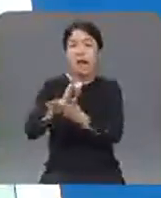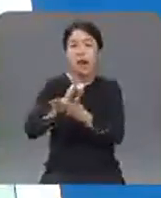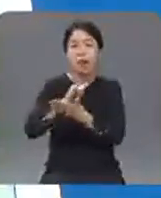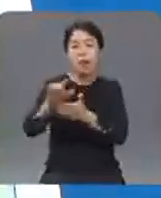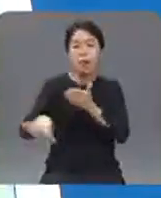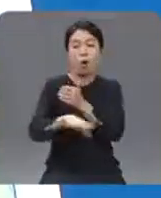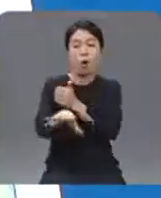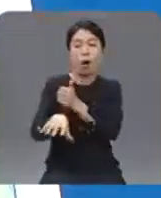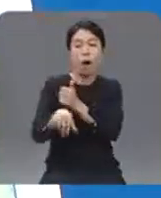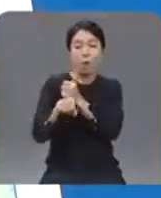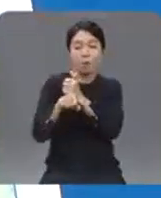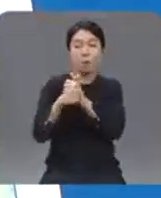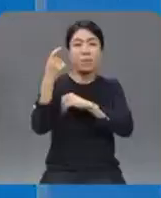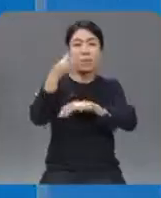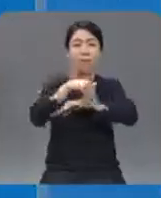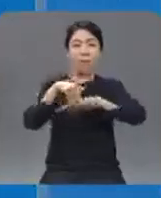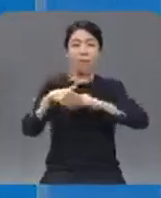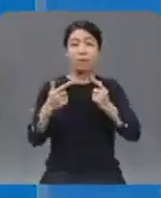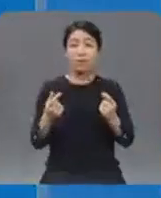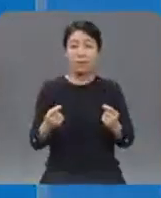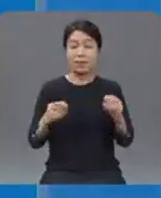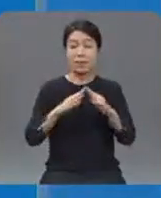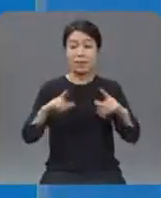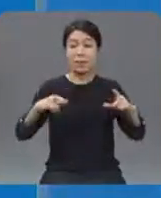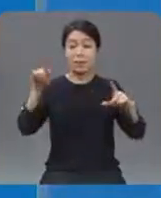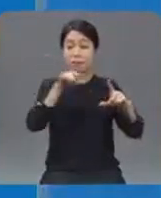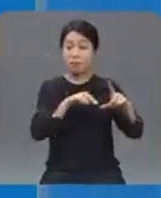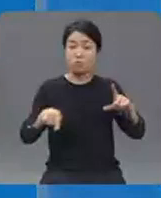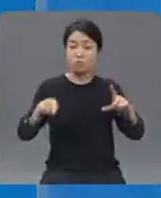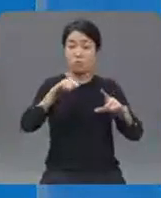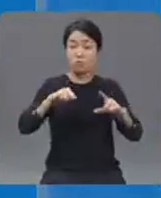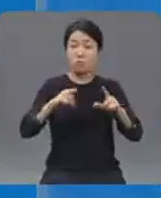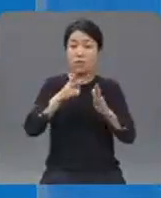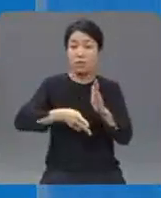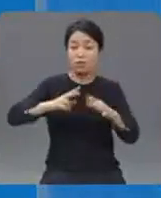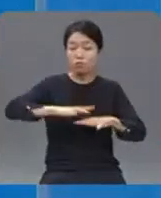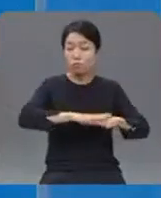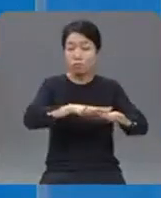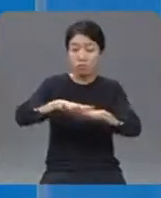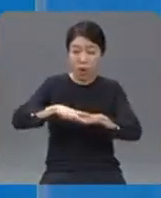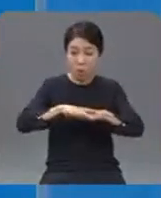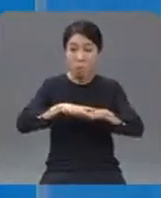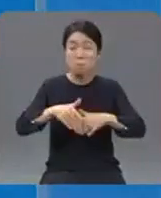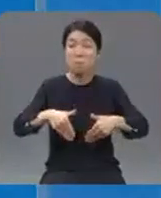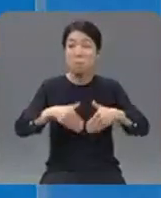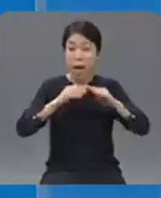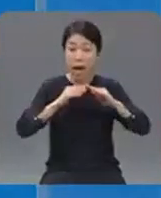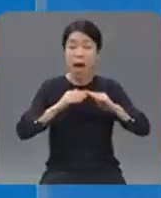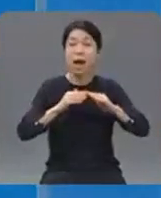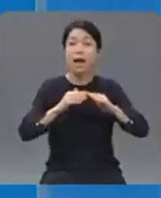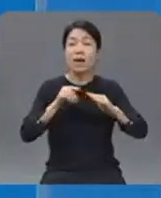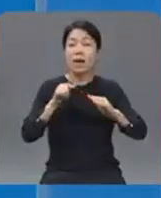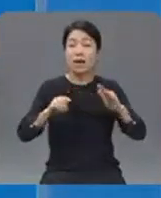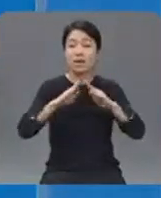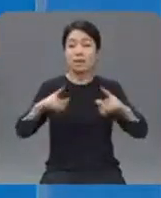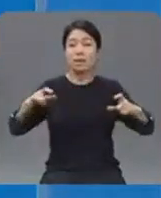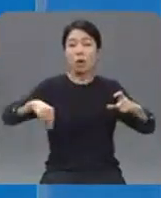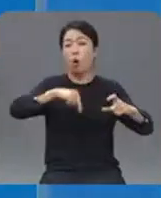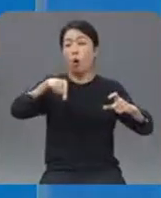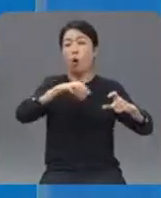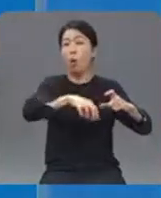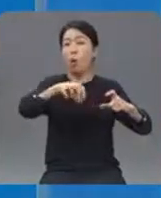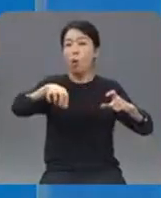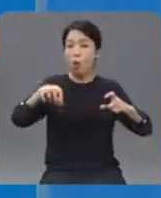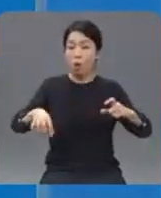수요를 흡수한다는 구상입니다 전남트라젠걸 순환철도망이 구축되면은 전남도 내